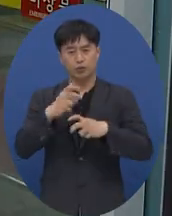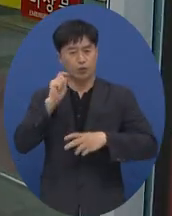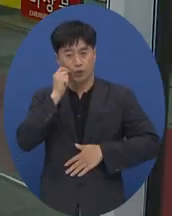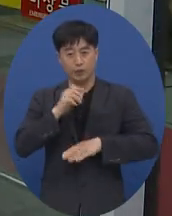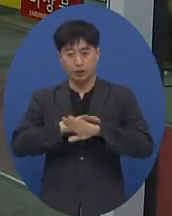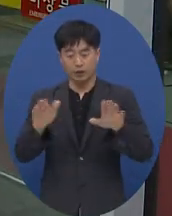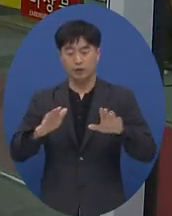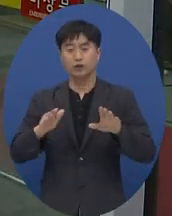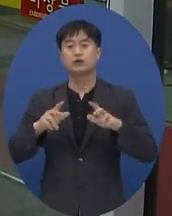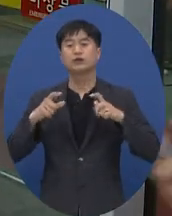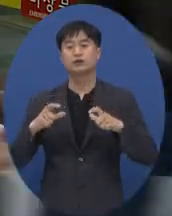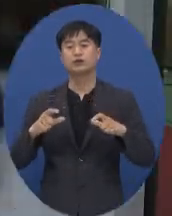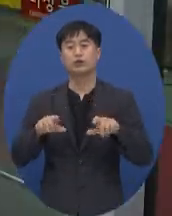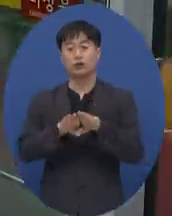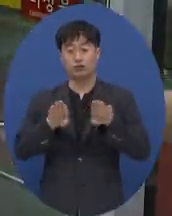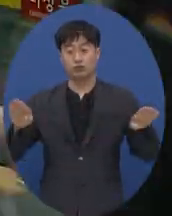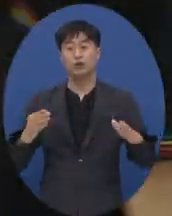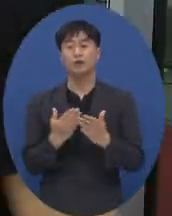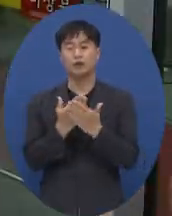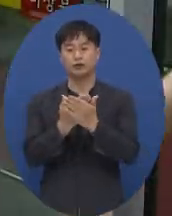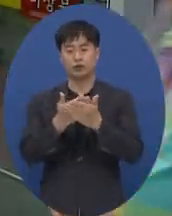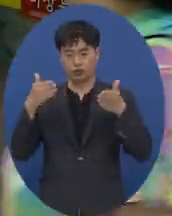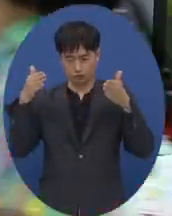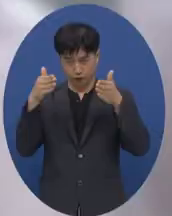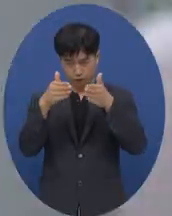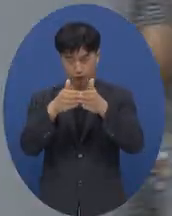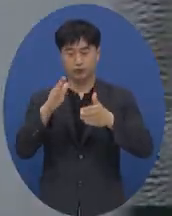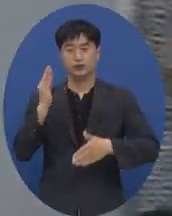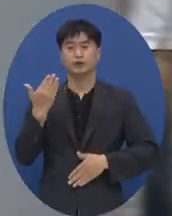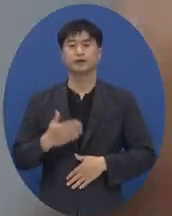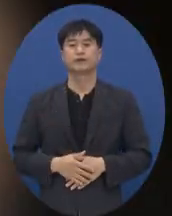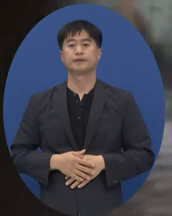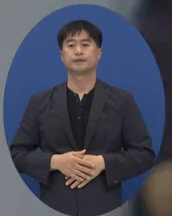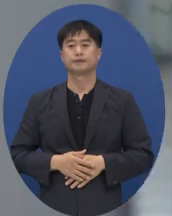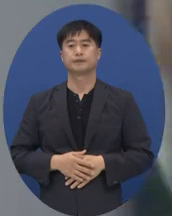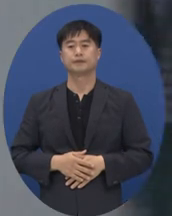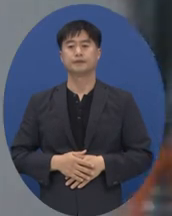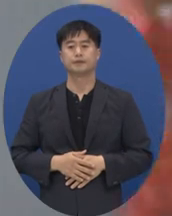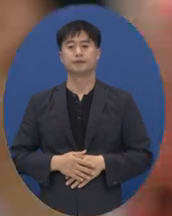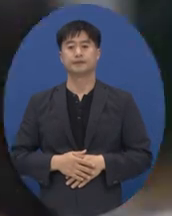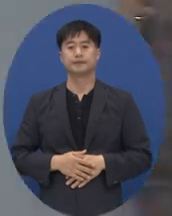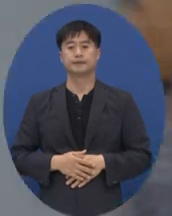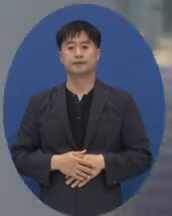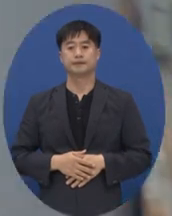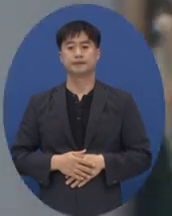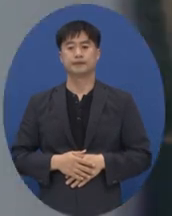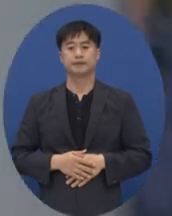지역 균형 발전이 이루어질지 주목됩니다. 경기 CCTV 최창순입니다.